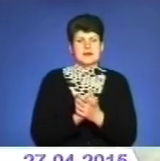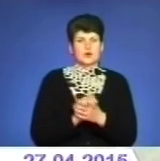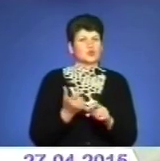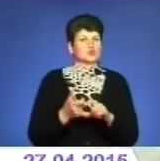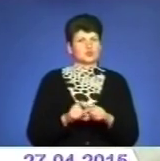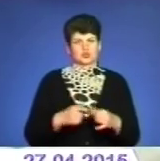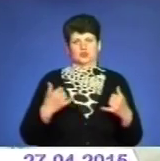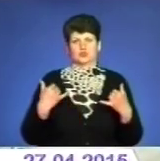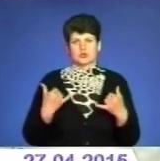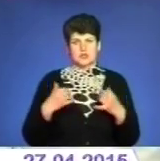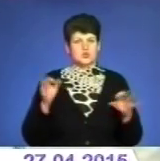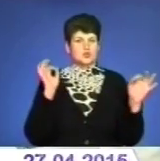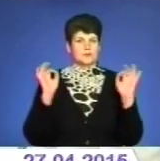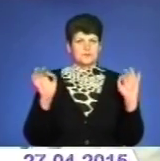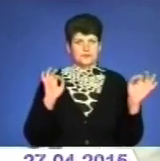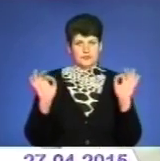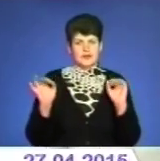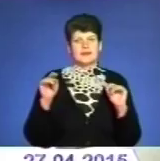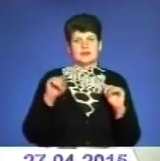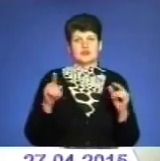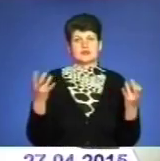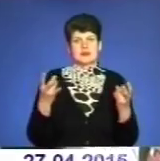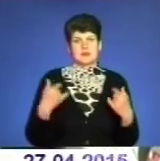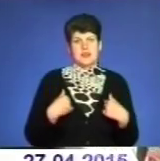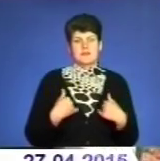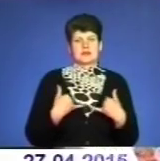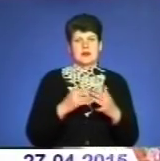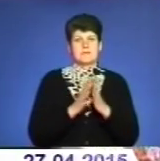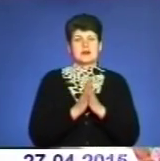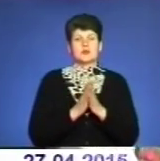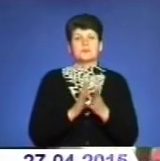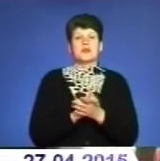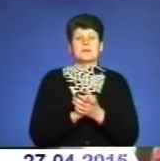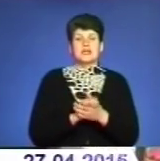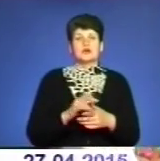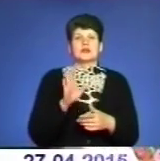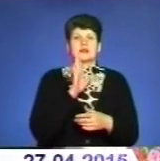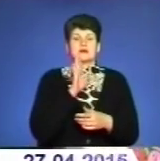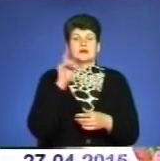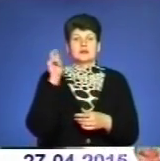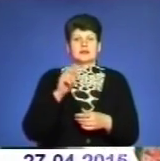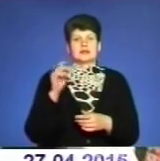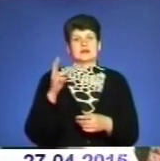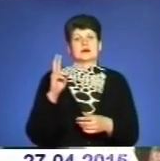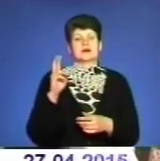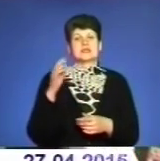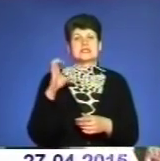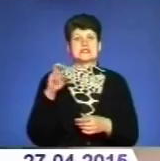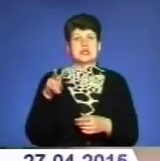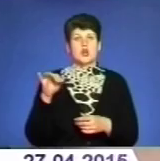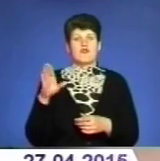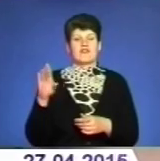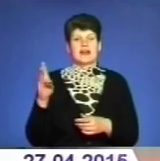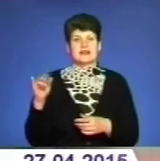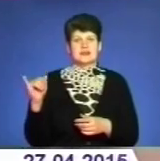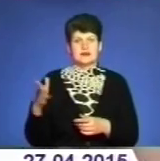це звучить, якраз те, що нам зараз треба для миру. Каріна приїхала зі Словенії. До 5 років вона зовсім не розмовляла українською,